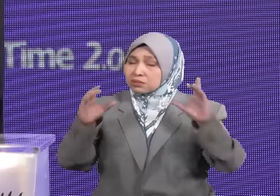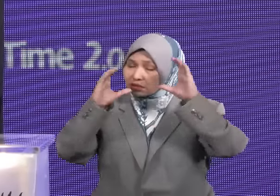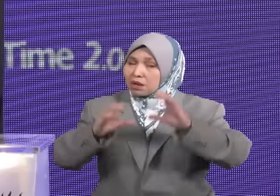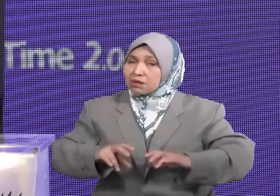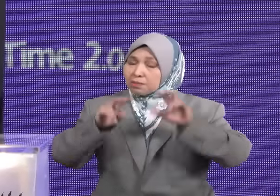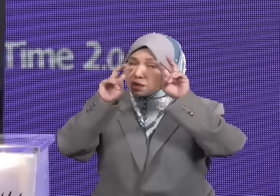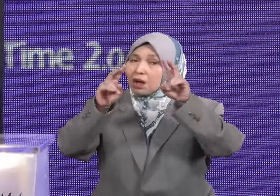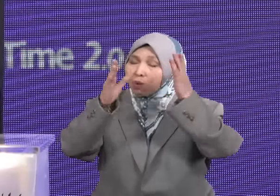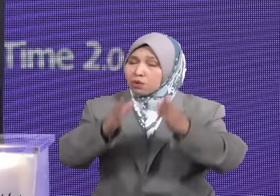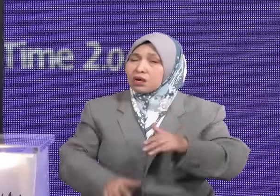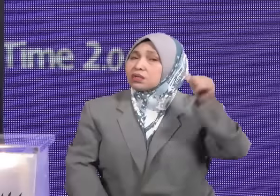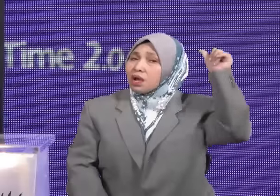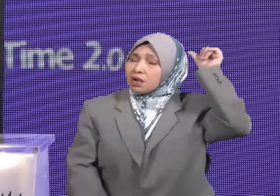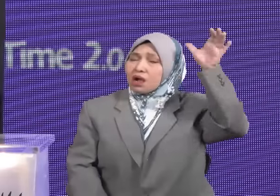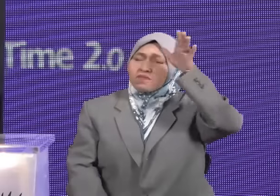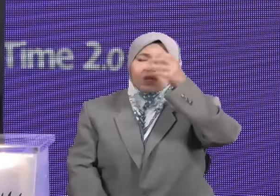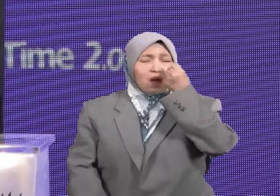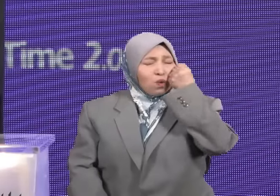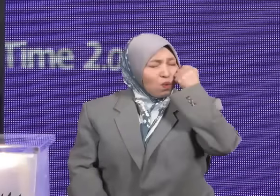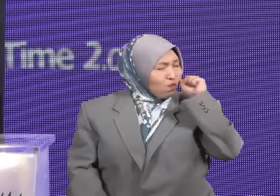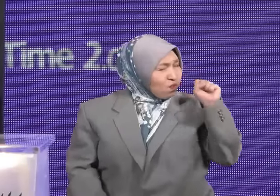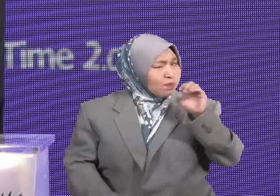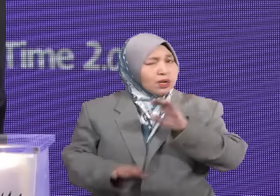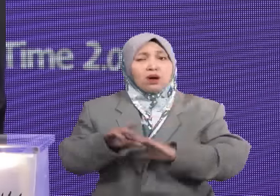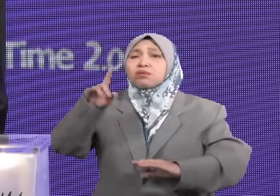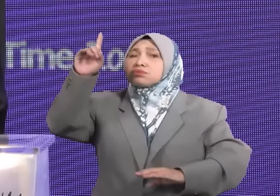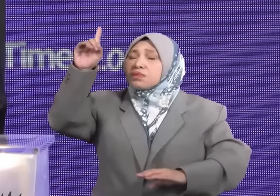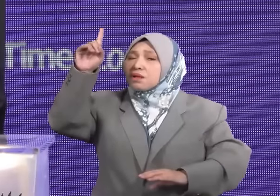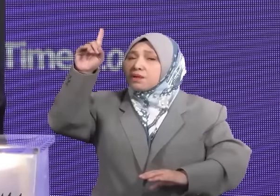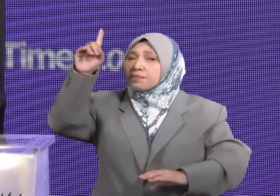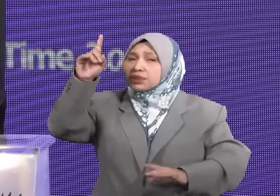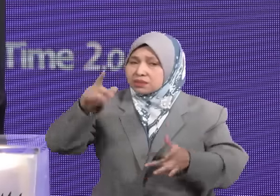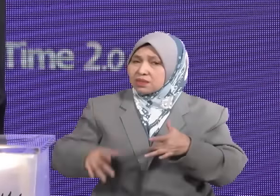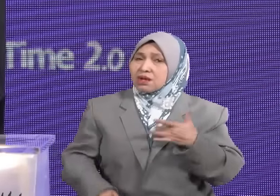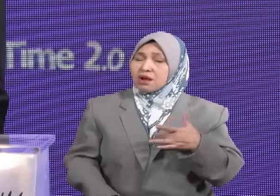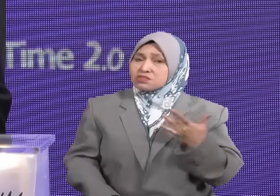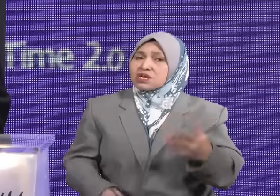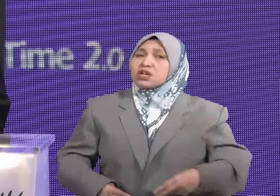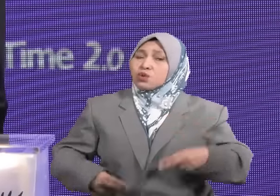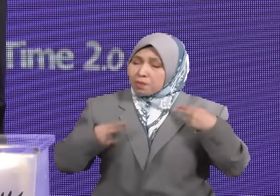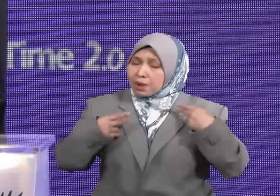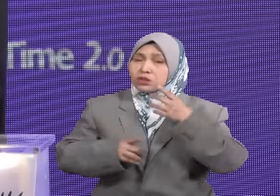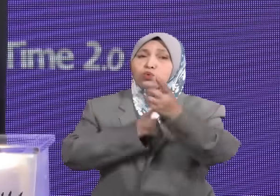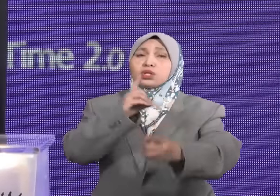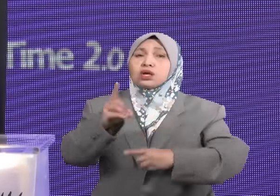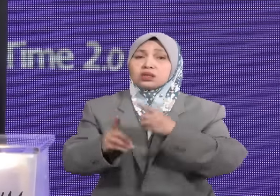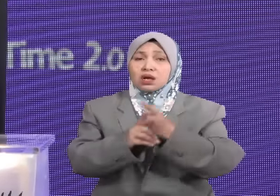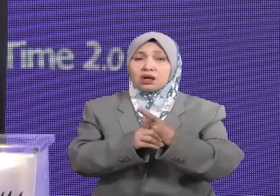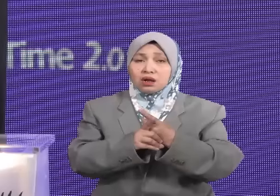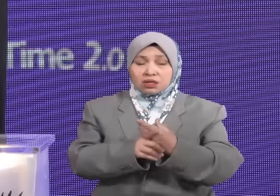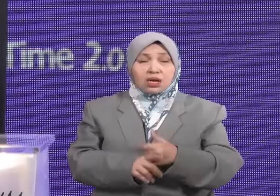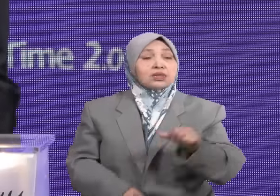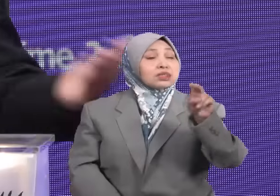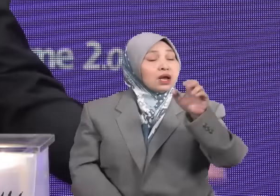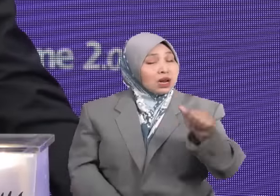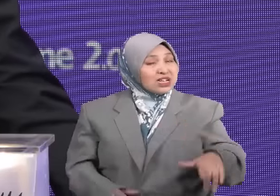bagi orang-orang yang kafir, yang kufur kepada Allah Subhanahu Wa Taala ini ialah dia rasakan kehidupan dunia, dunia ini daripada perkataan dana,